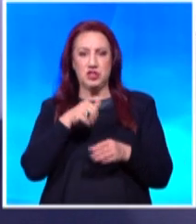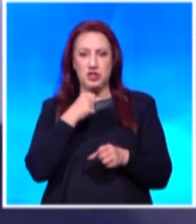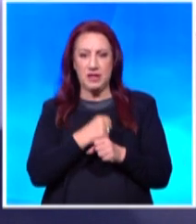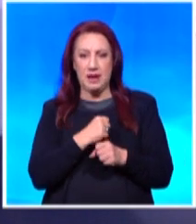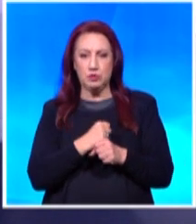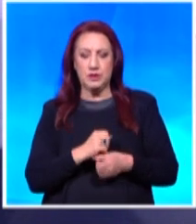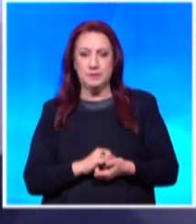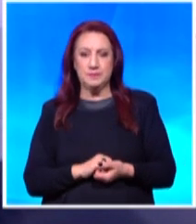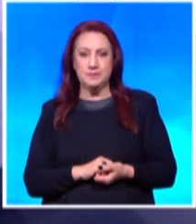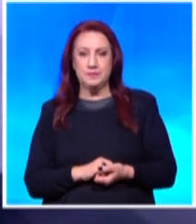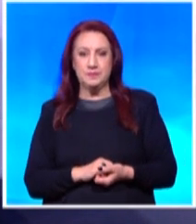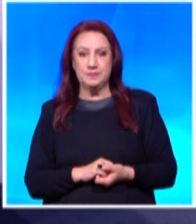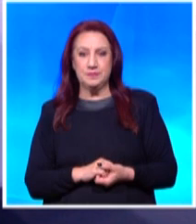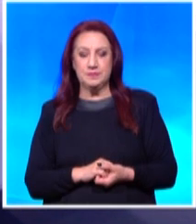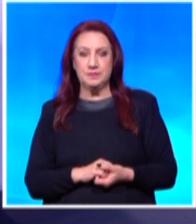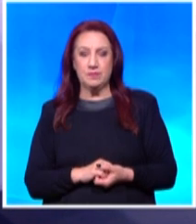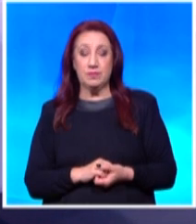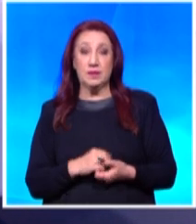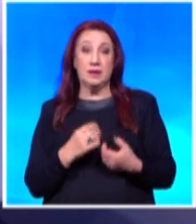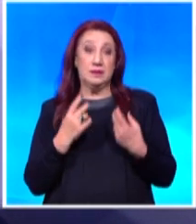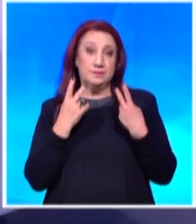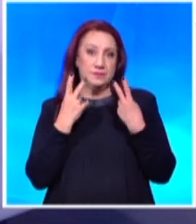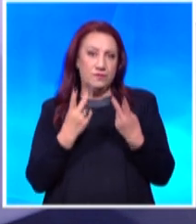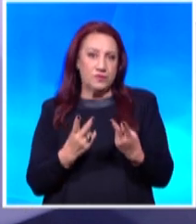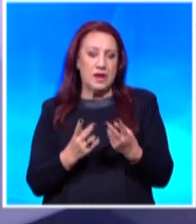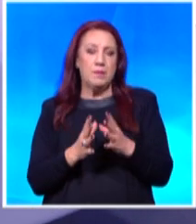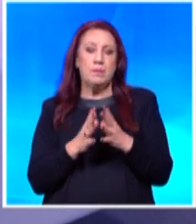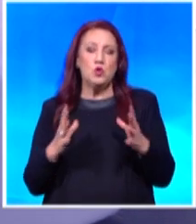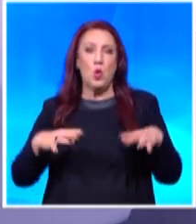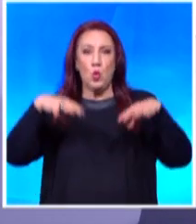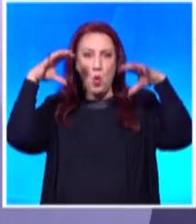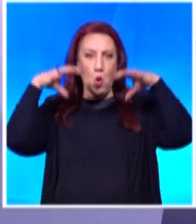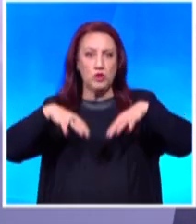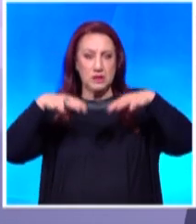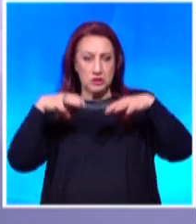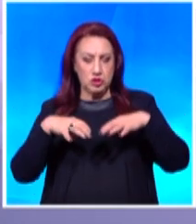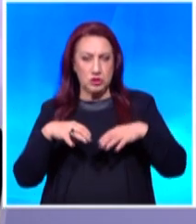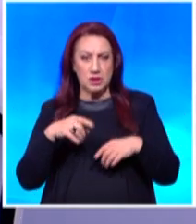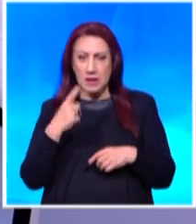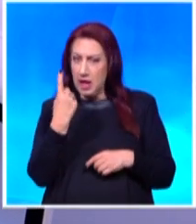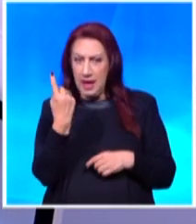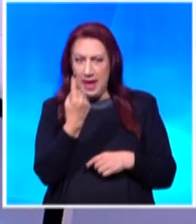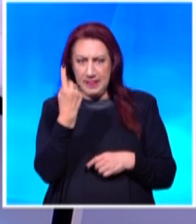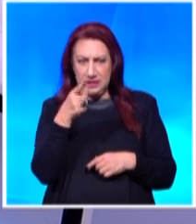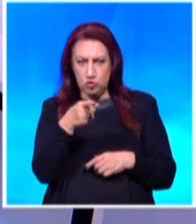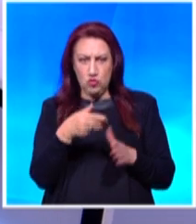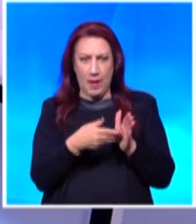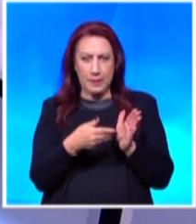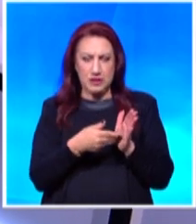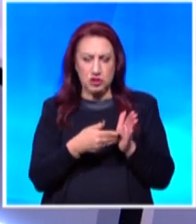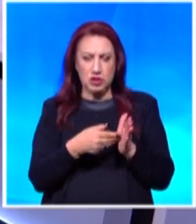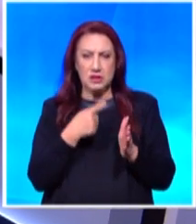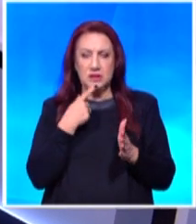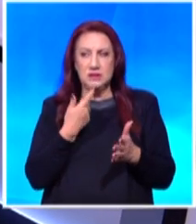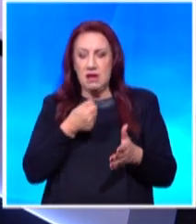добре заварили. Здравейте. Очевидно, много дъжд се изсипа, но само това ли беше причината за тези щети, за